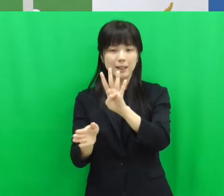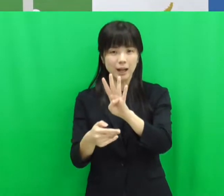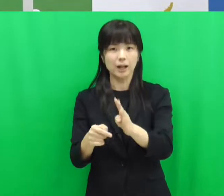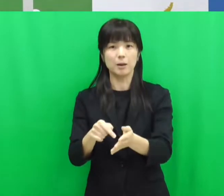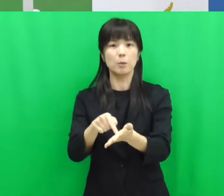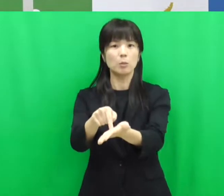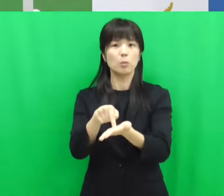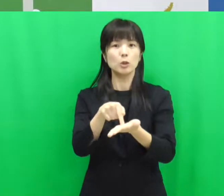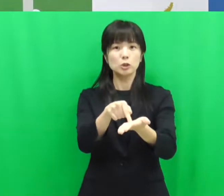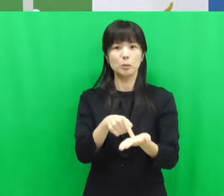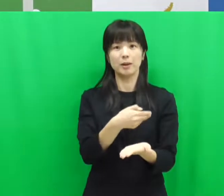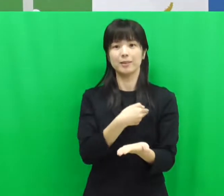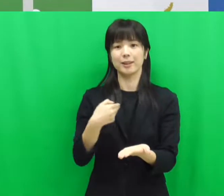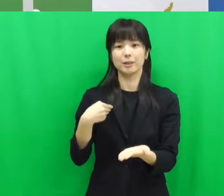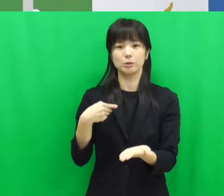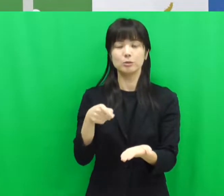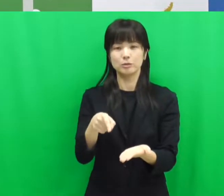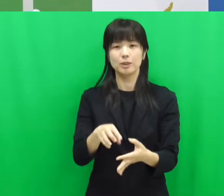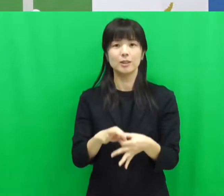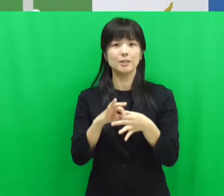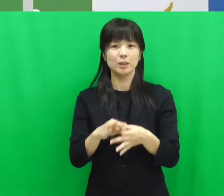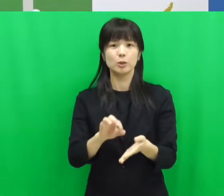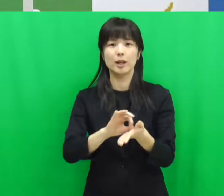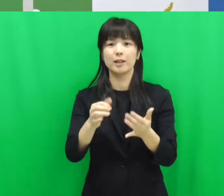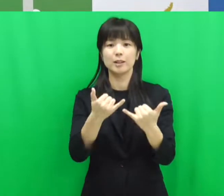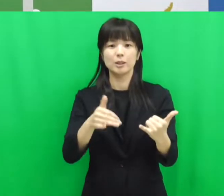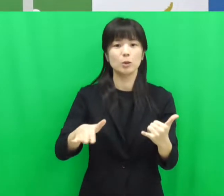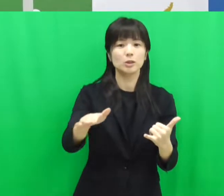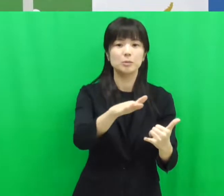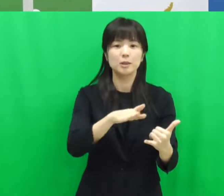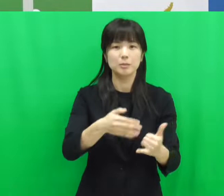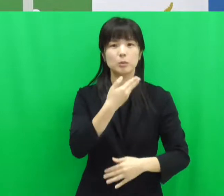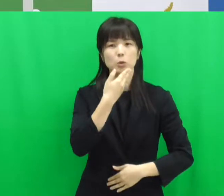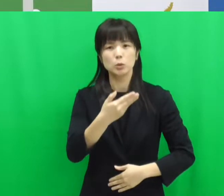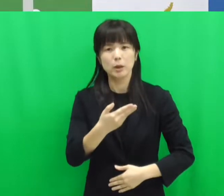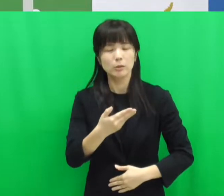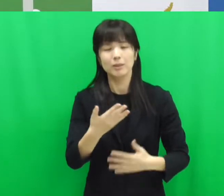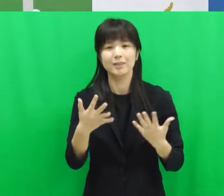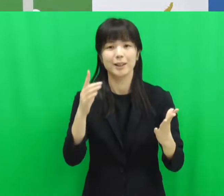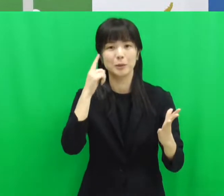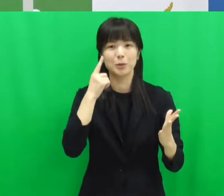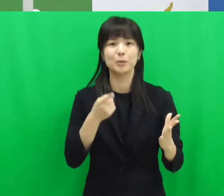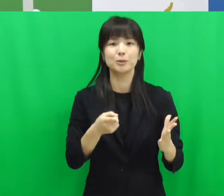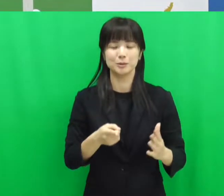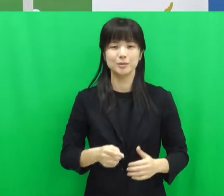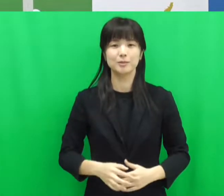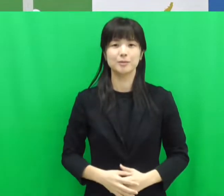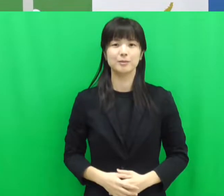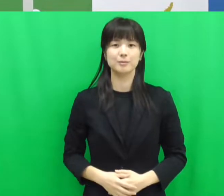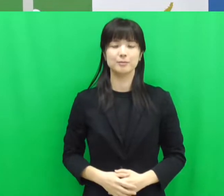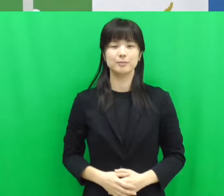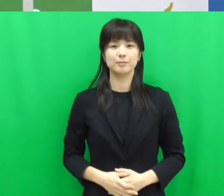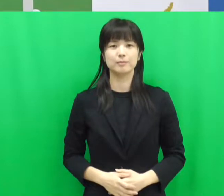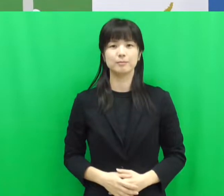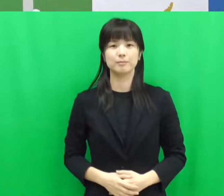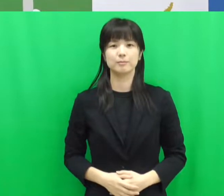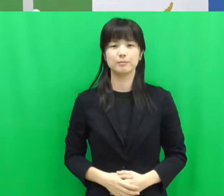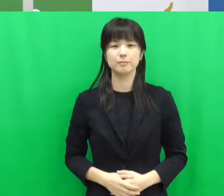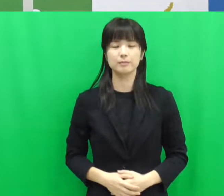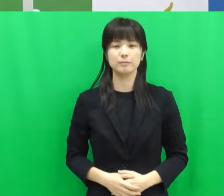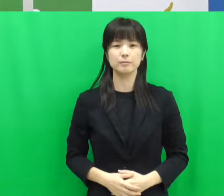今回も4月1日から遡りますので、特に、業者の答えについてはご不明のかということは考えております。